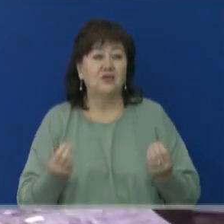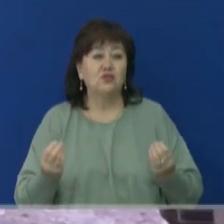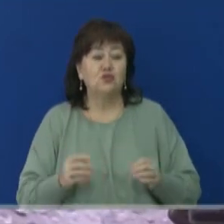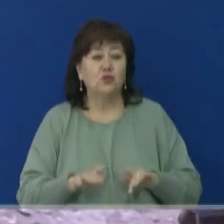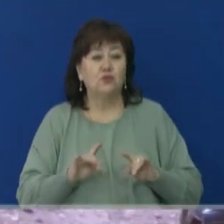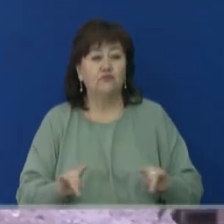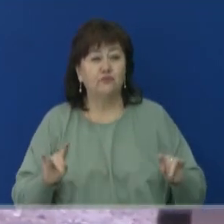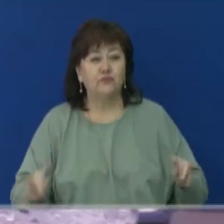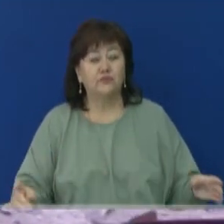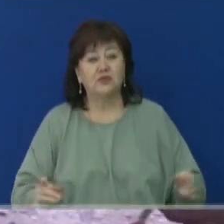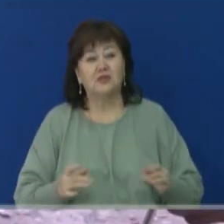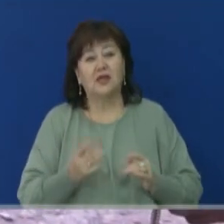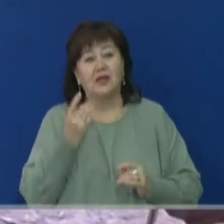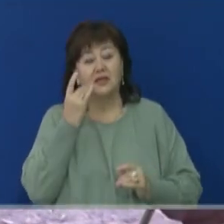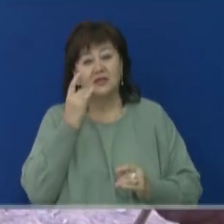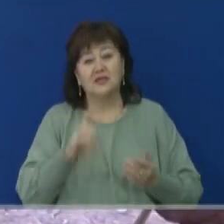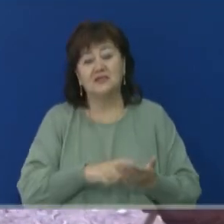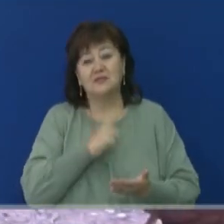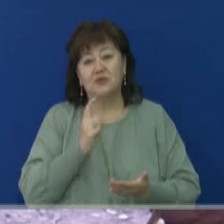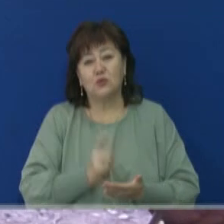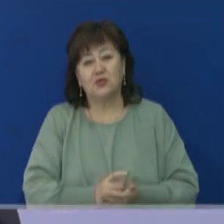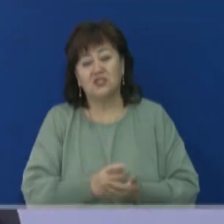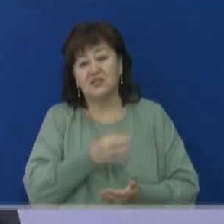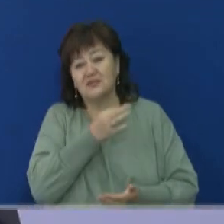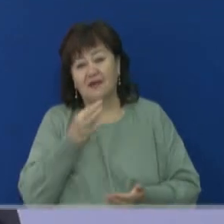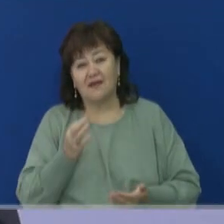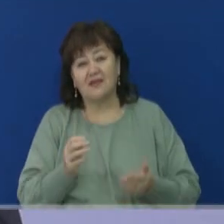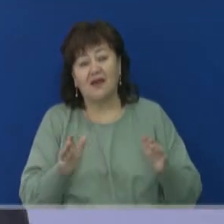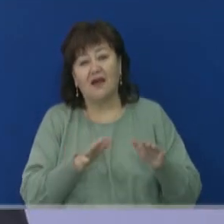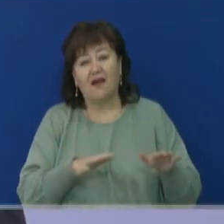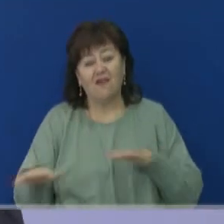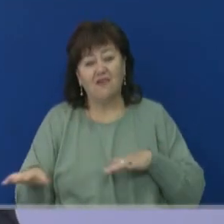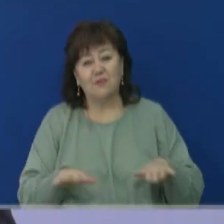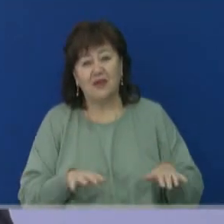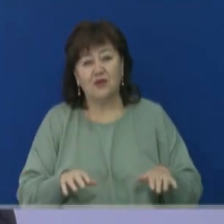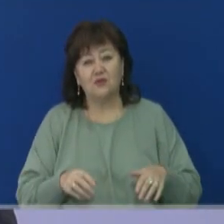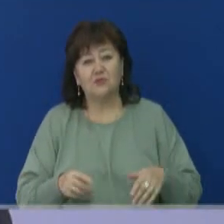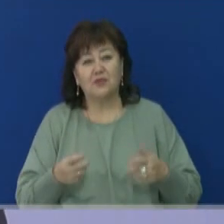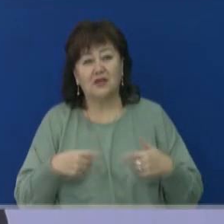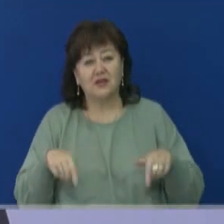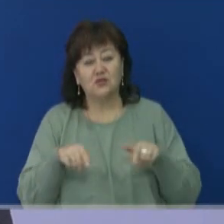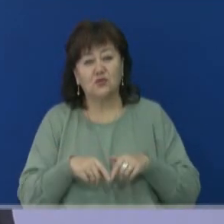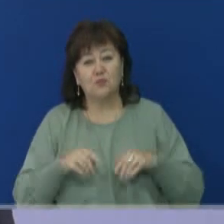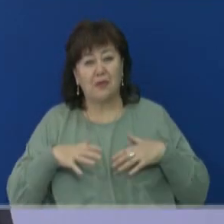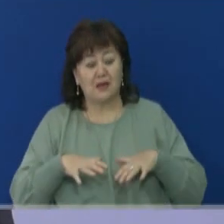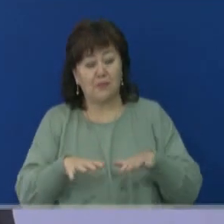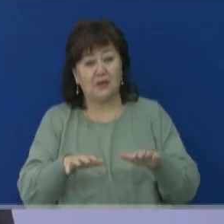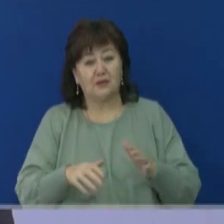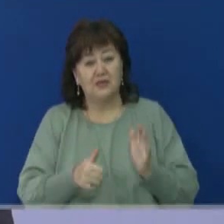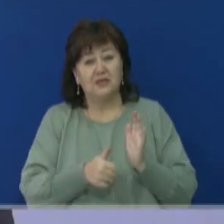мен интернаттарда алдын алу шаралары ұйымдастырылды. По области Абай имеется